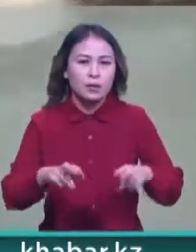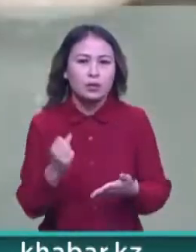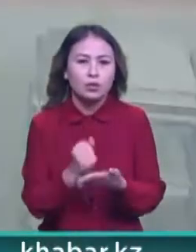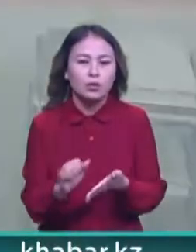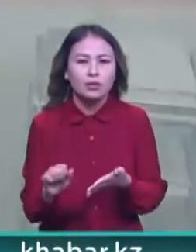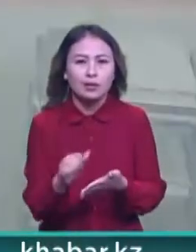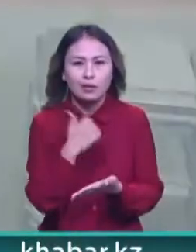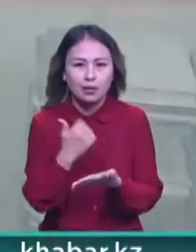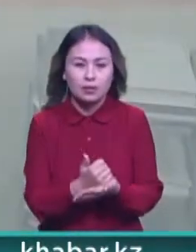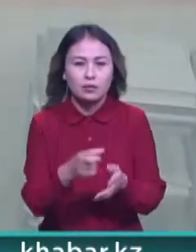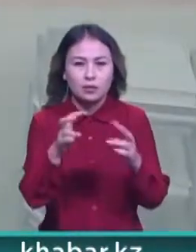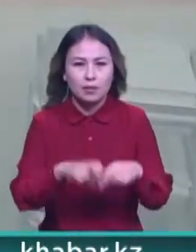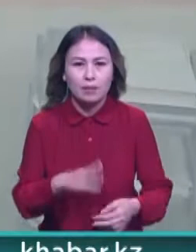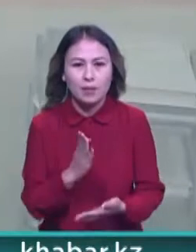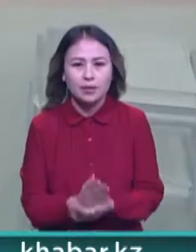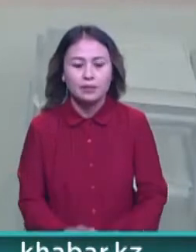бар.